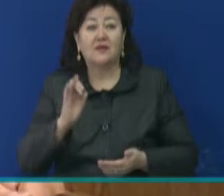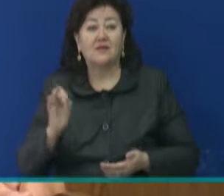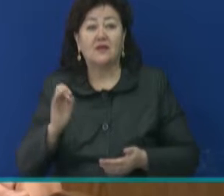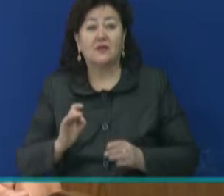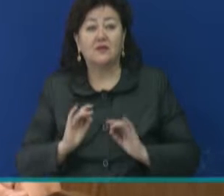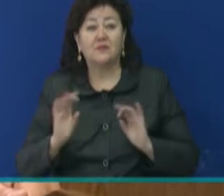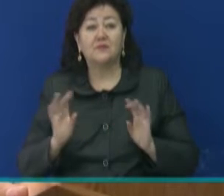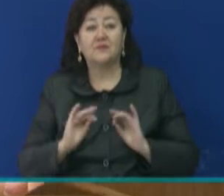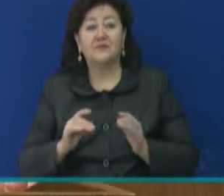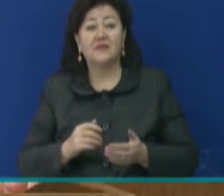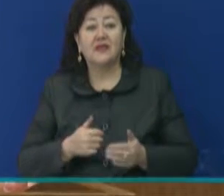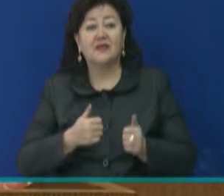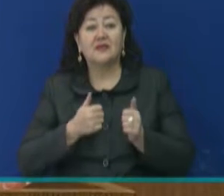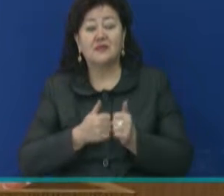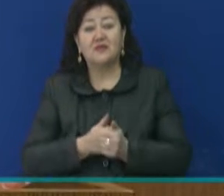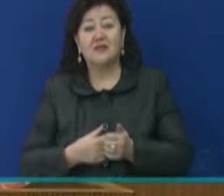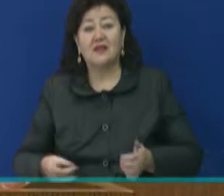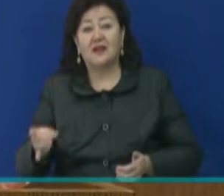заместитель районного